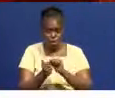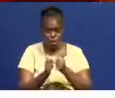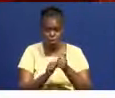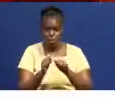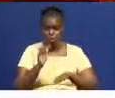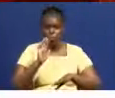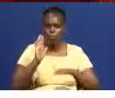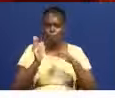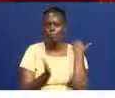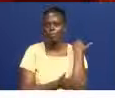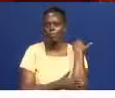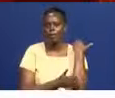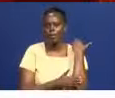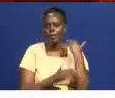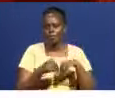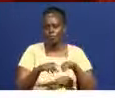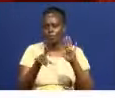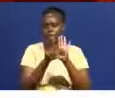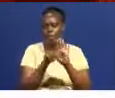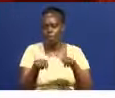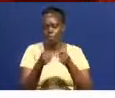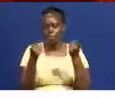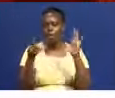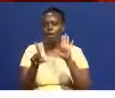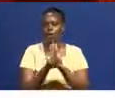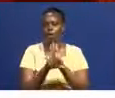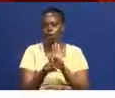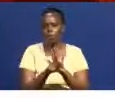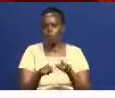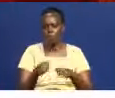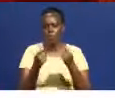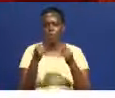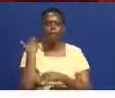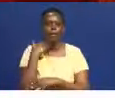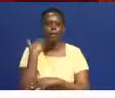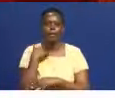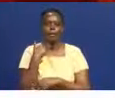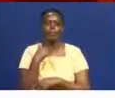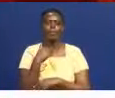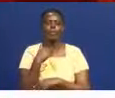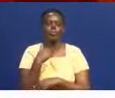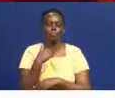ambavyo havifai kulingana na sheria za Kenya, ile tunaita katika criminal acts.